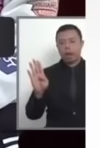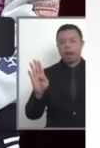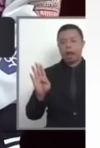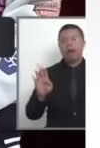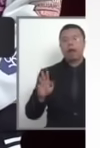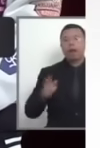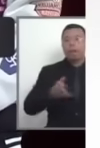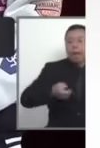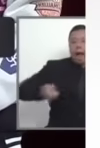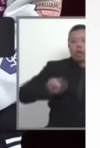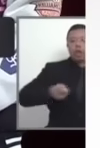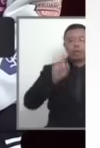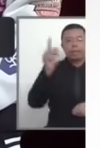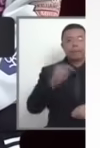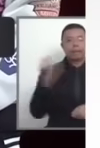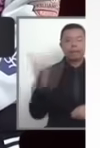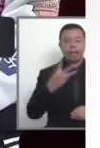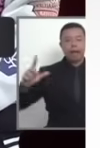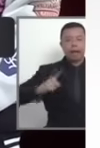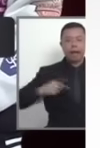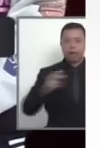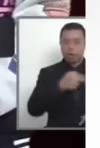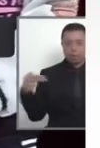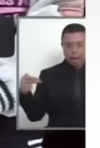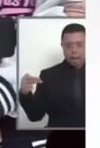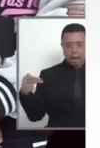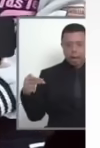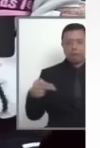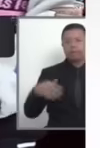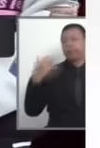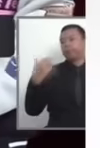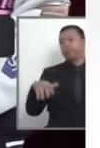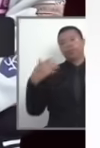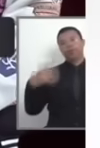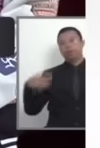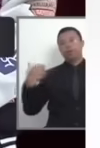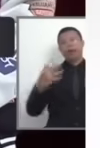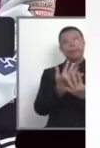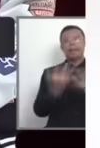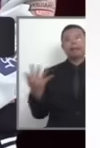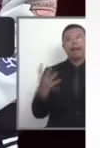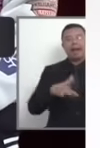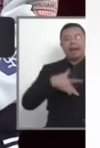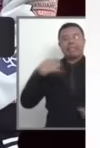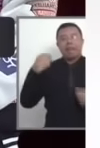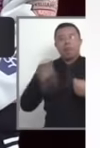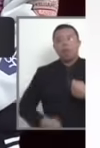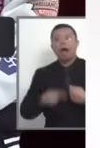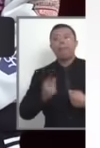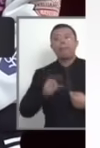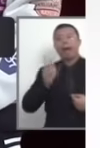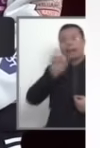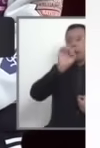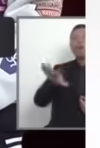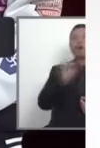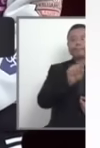yang dirasakan oleh masyarakat saat ini gitu. Ya. Termasuk soal ya kekhawatiran terhadap proses demokratisasi yang kita alami